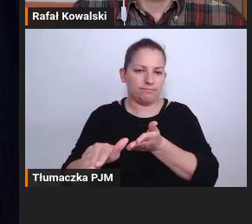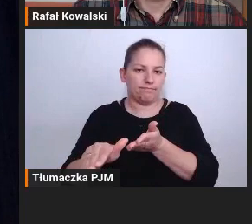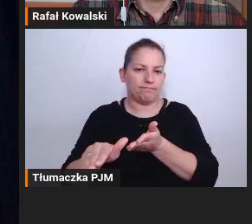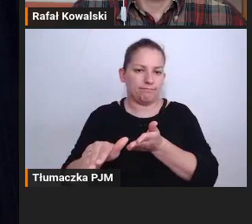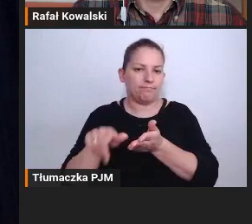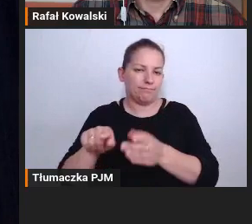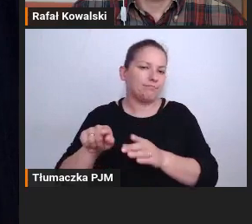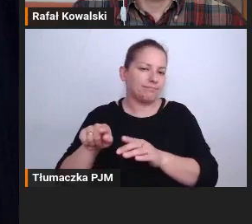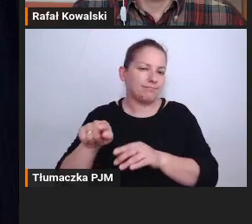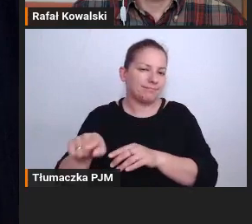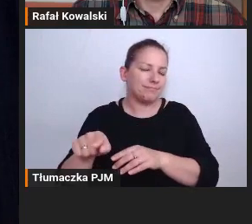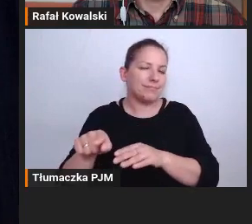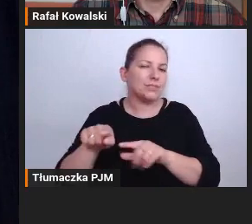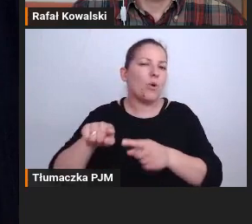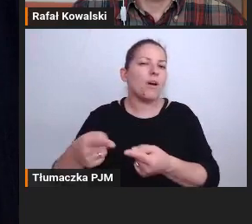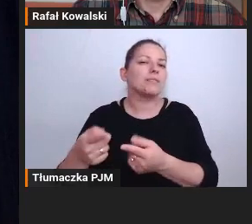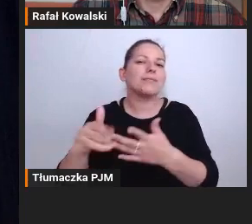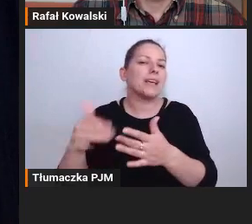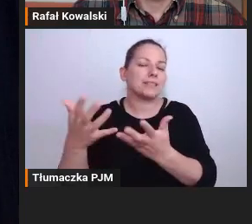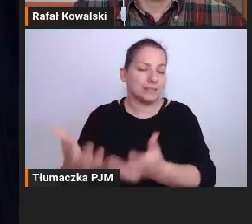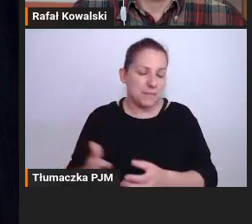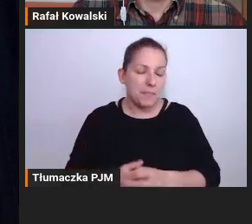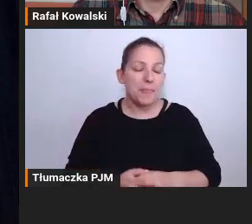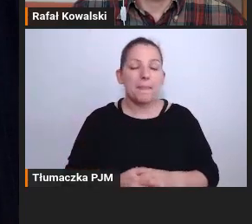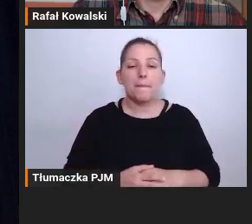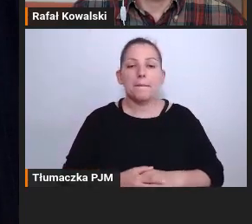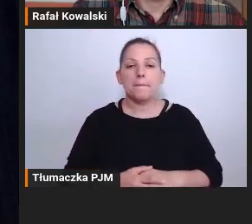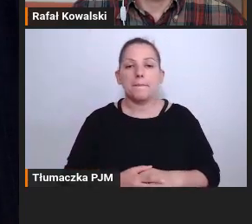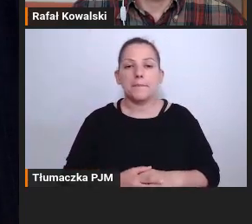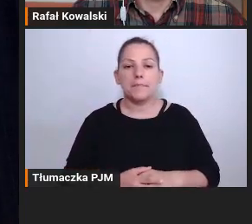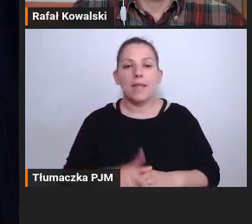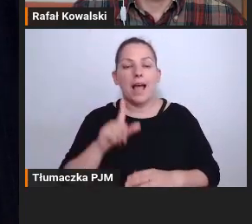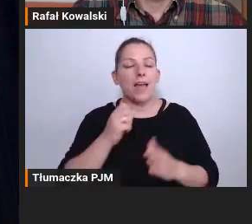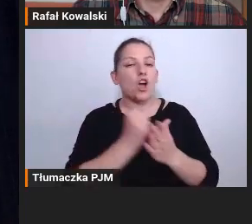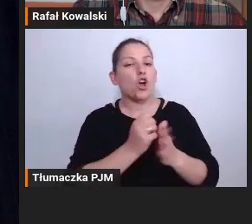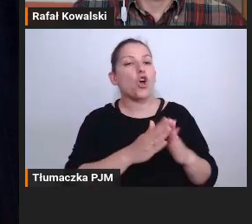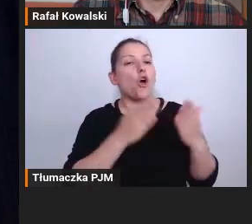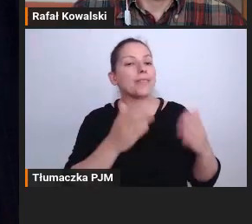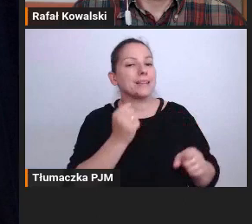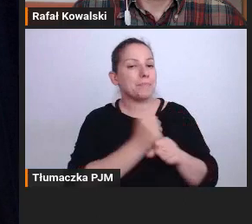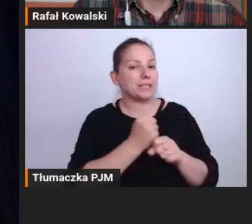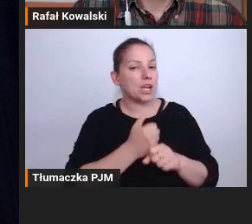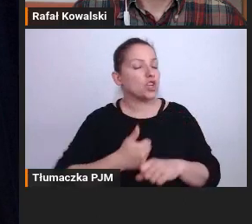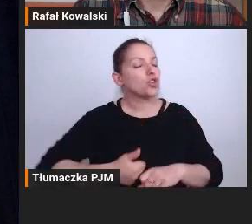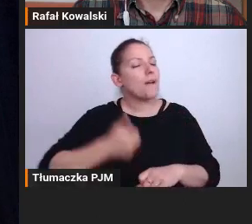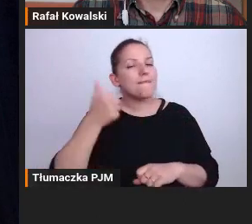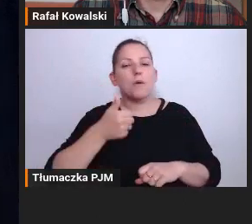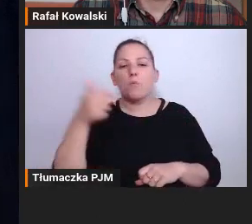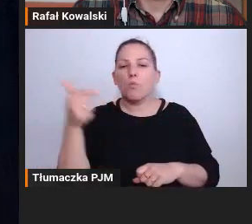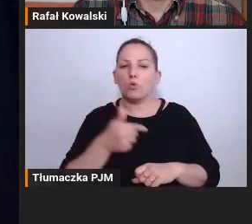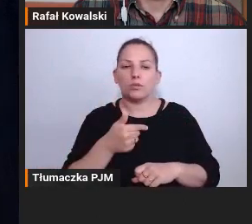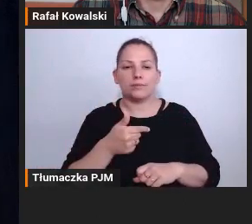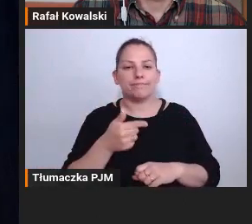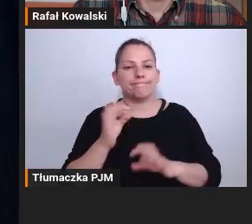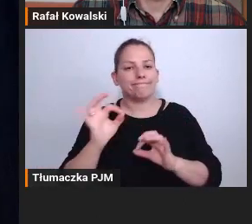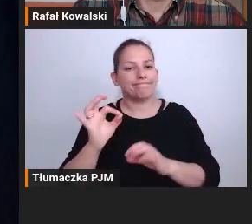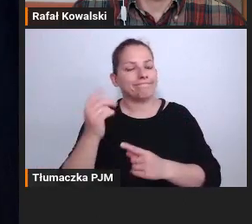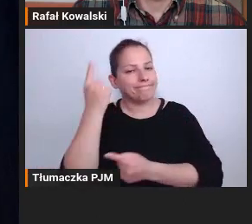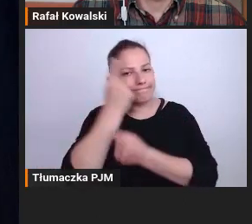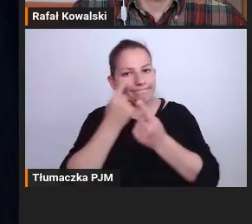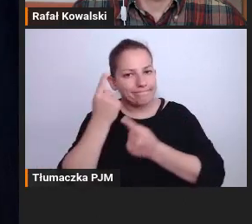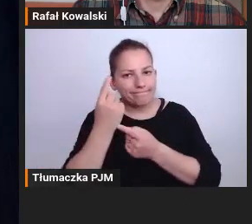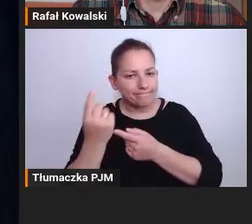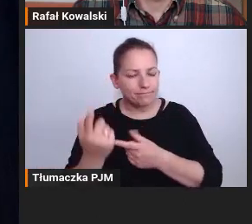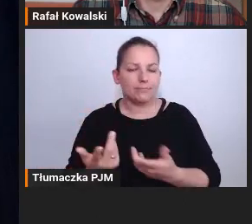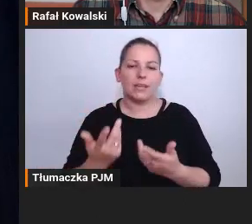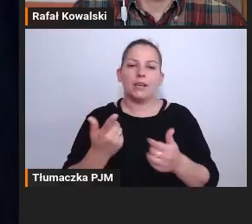zorganizowania pracy w taki sposób. Natomiast kodeks nam mówi, że pracodawca musi brać pod uwagę pewne rzeczy, to znaczy